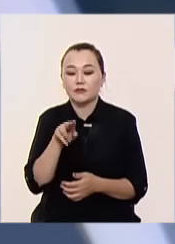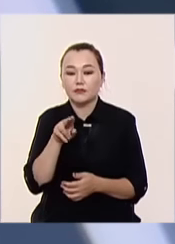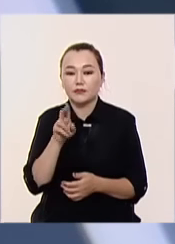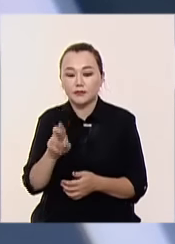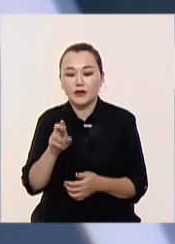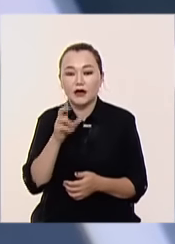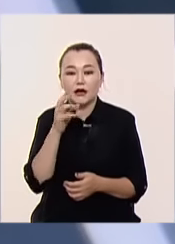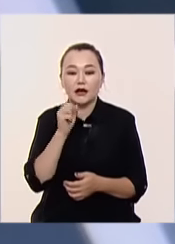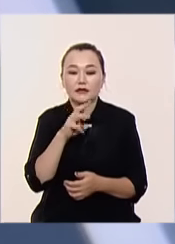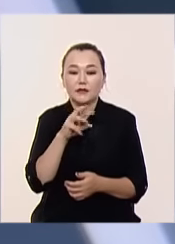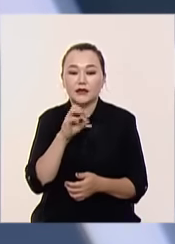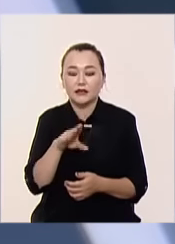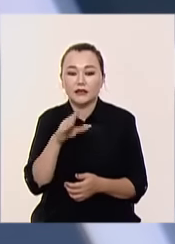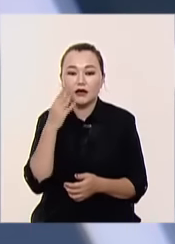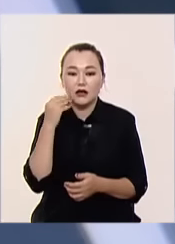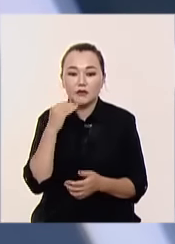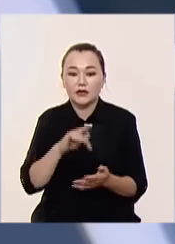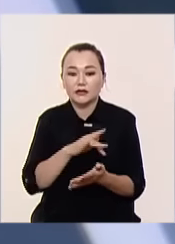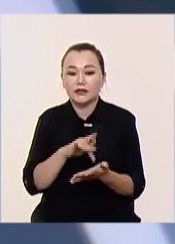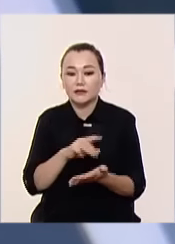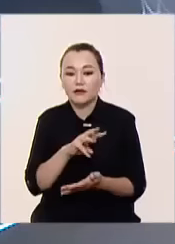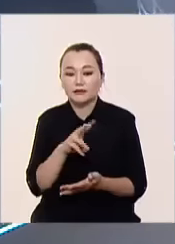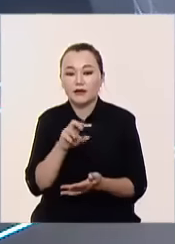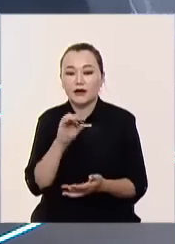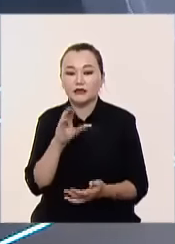городу Алматы Максим Барышев.